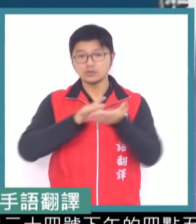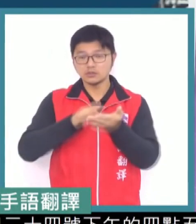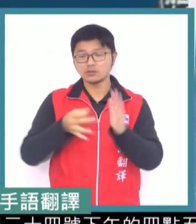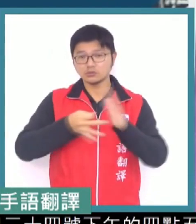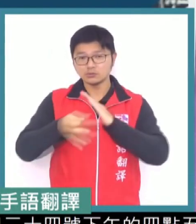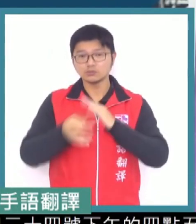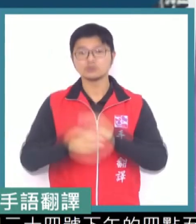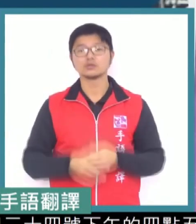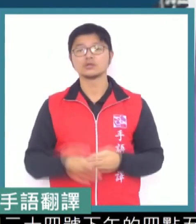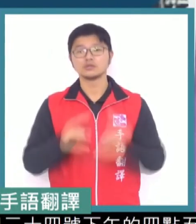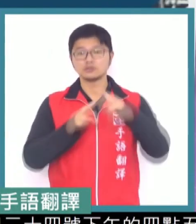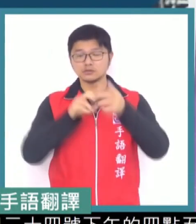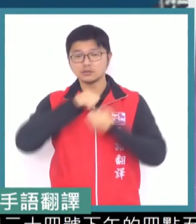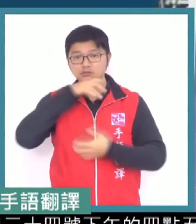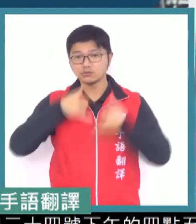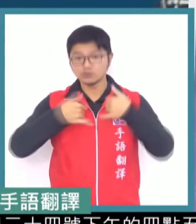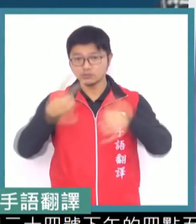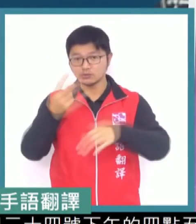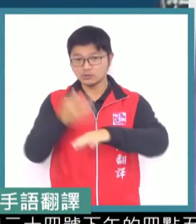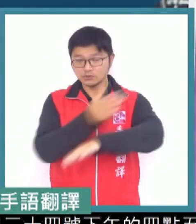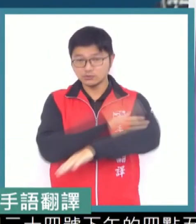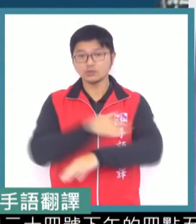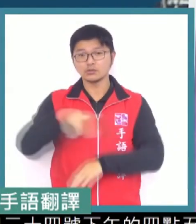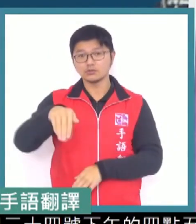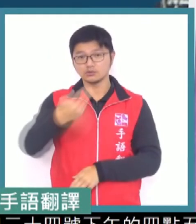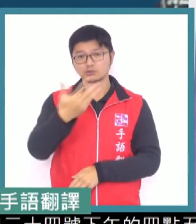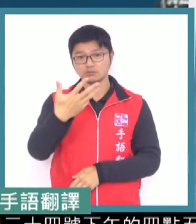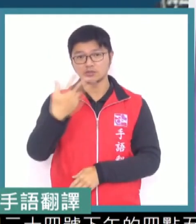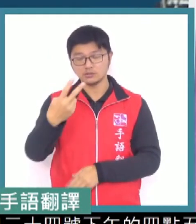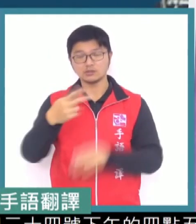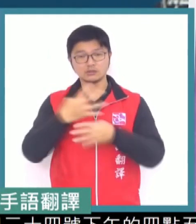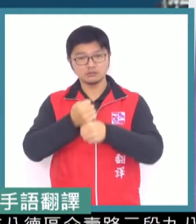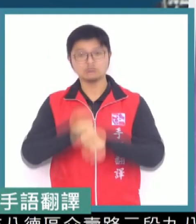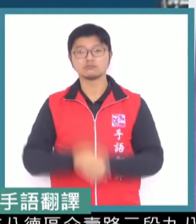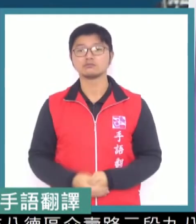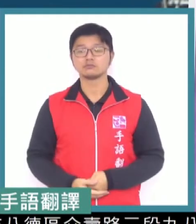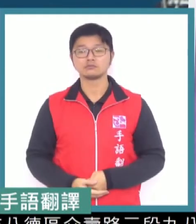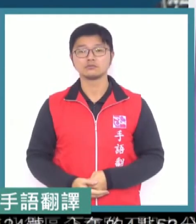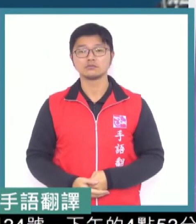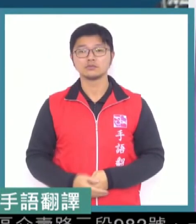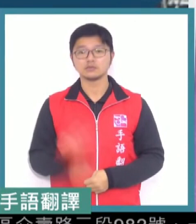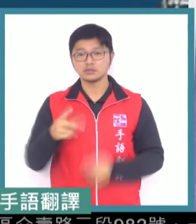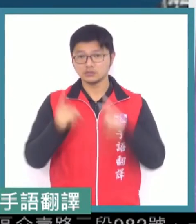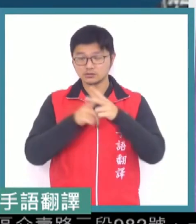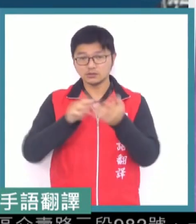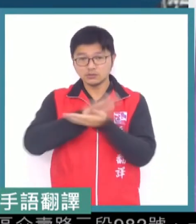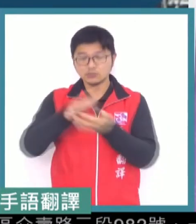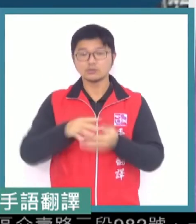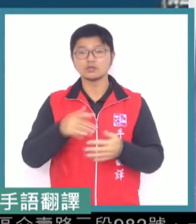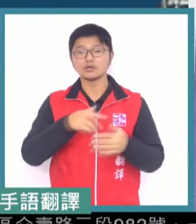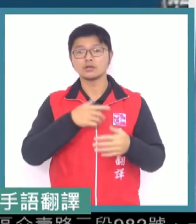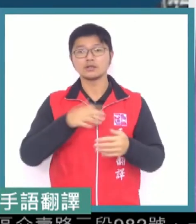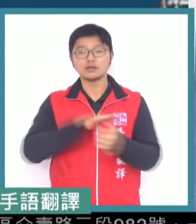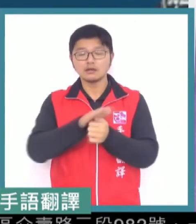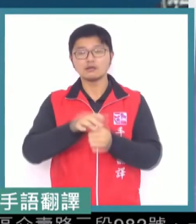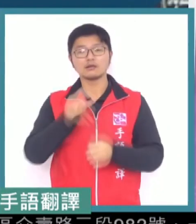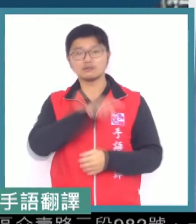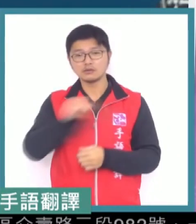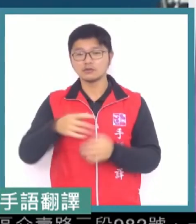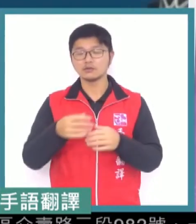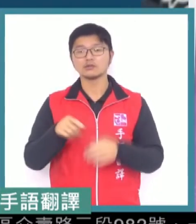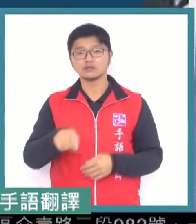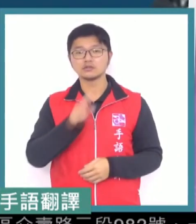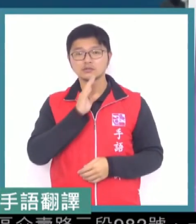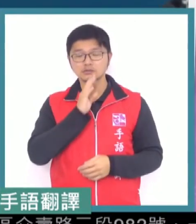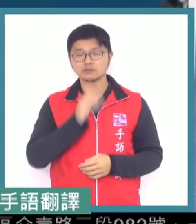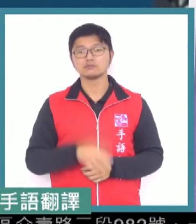区介寿路二段982号。1月26号的5点，小云爱乐购桃园区永安北路